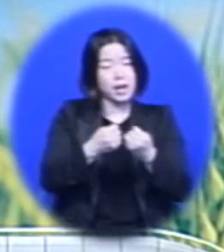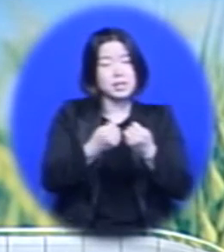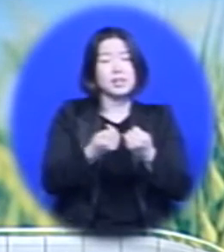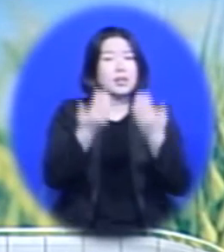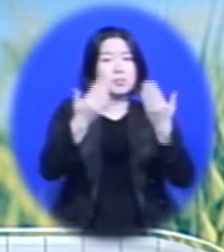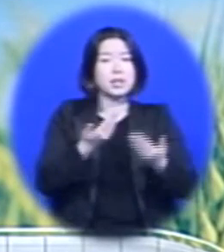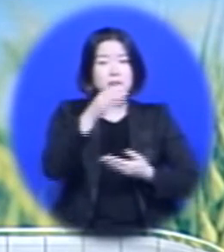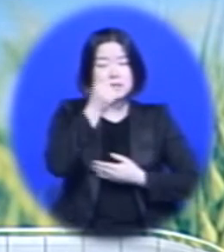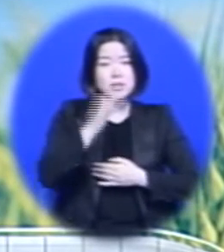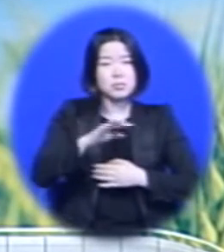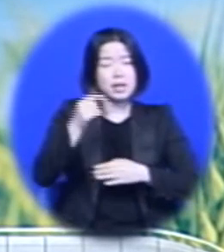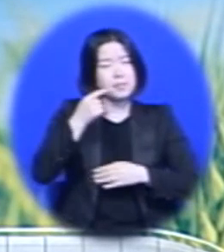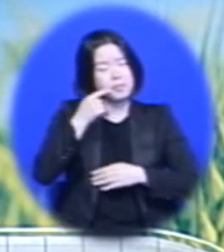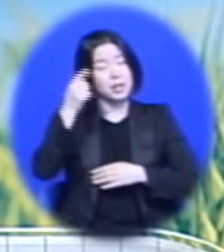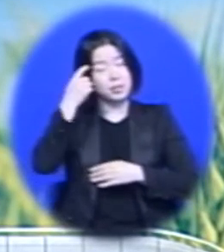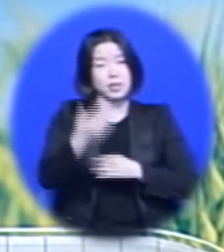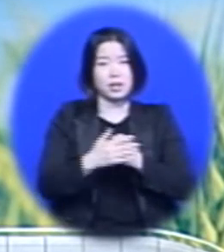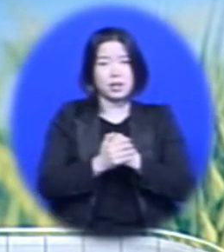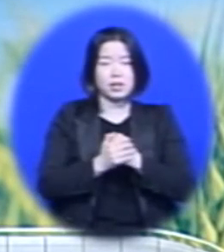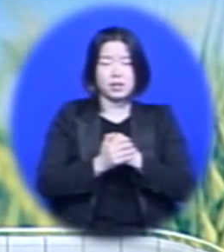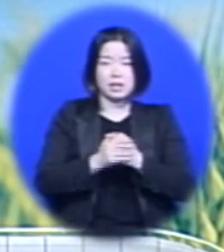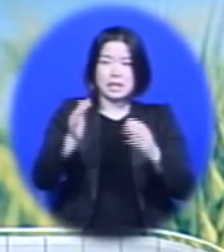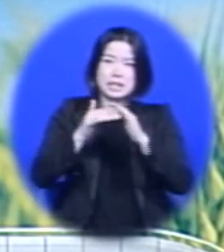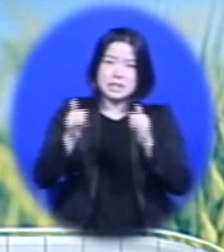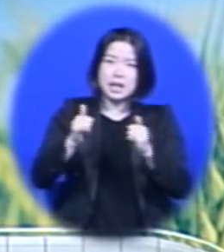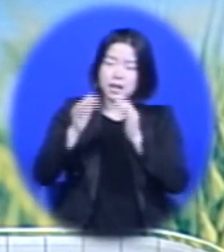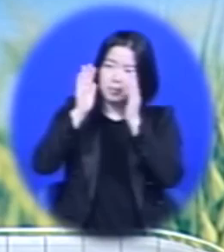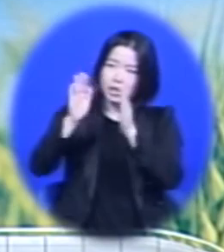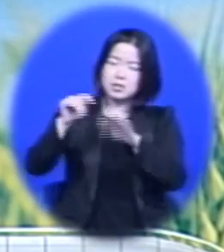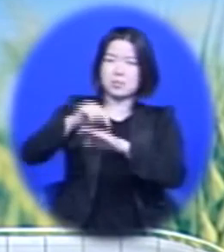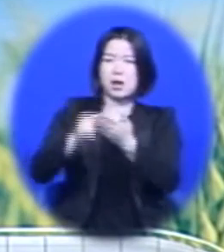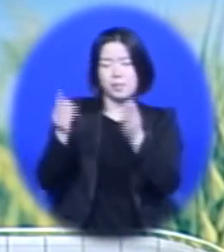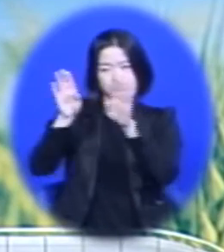씁니까? 사람을 향하여 마음이 닫혀 있기 때문에.